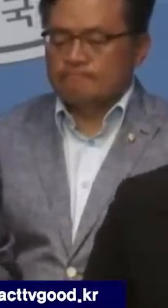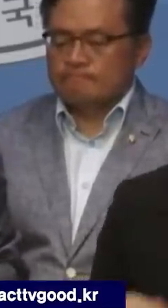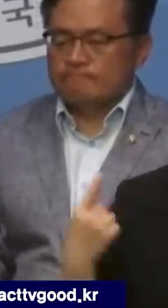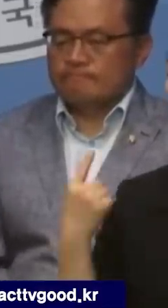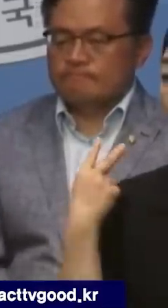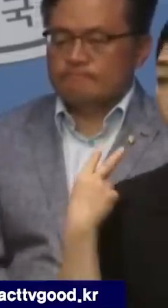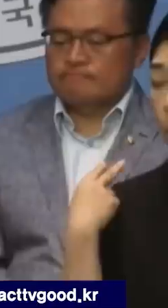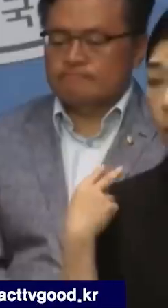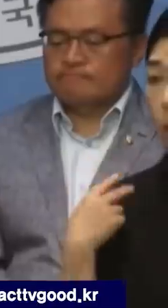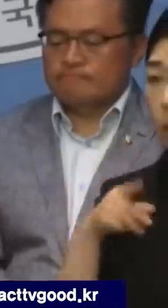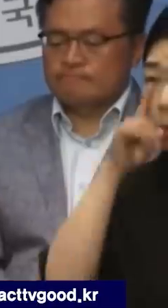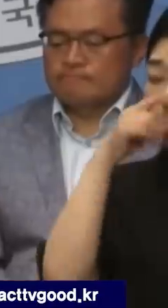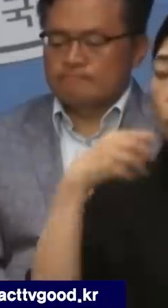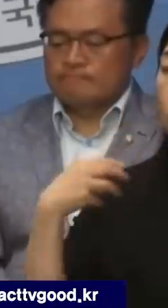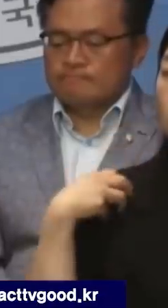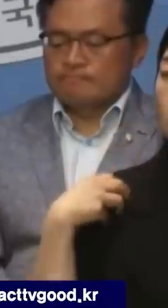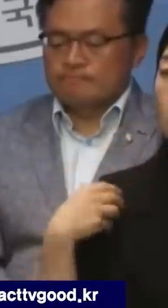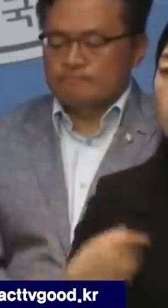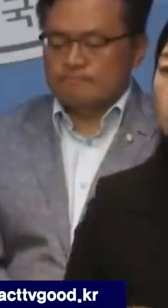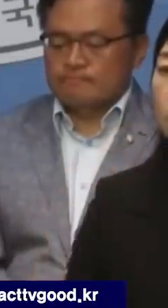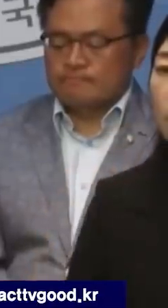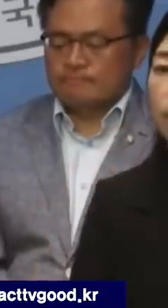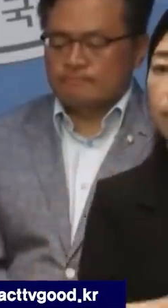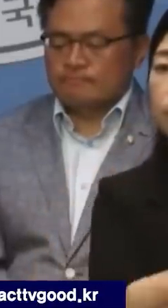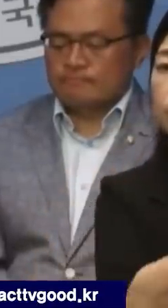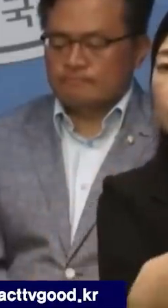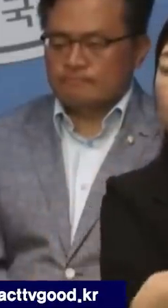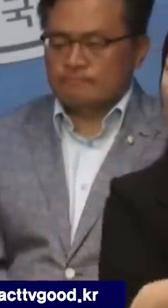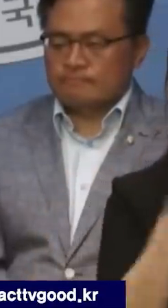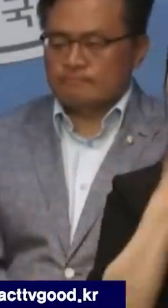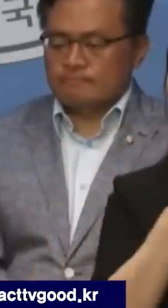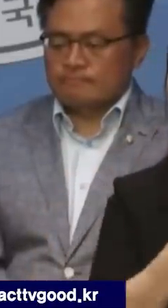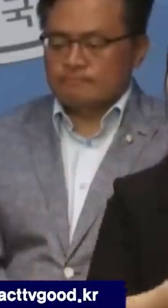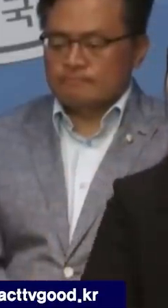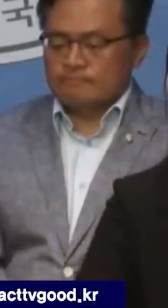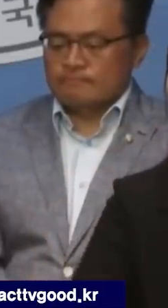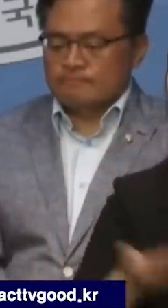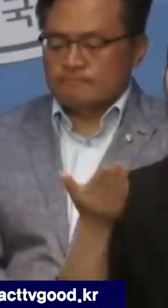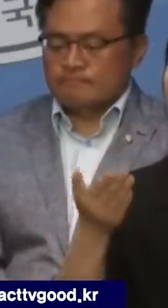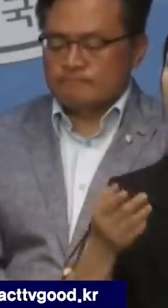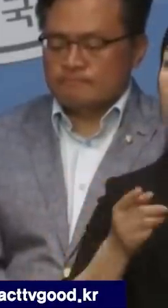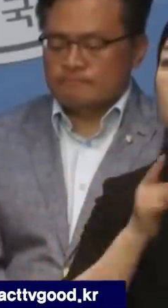엊그저께 정부에서 비축 소금 푼다고